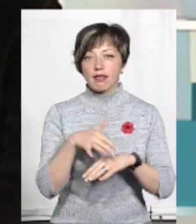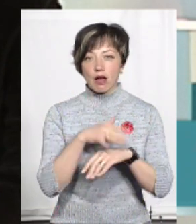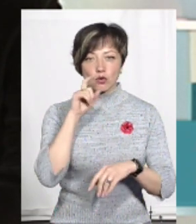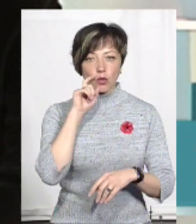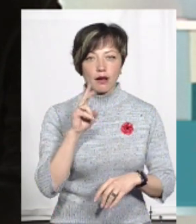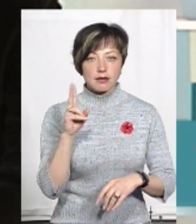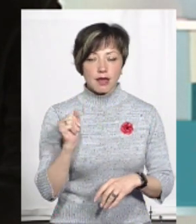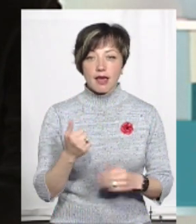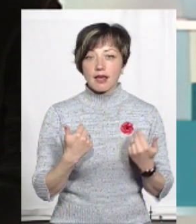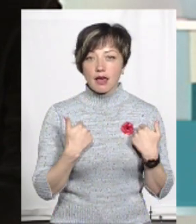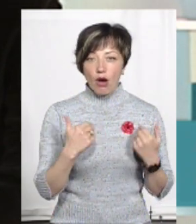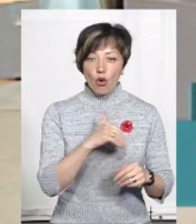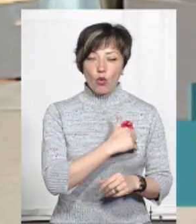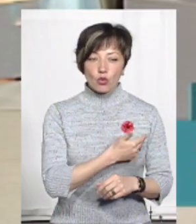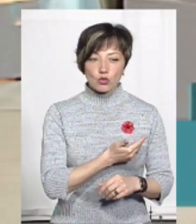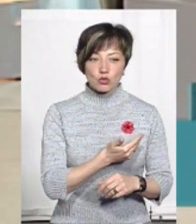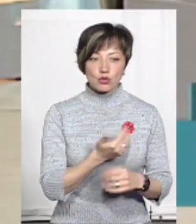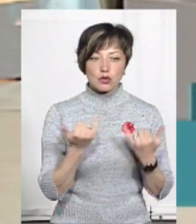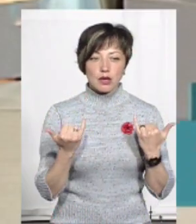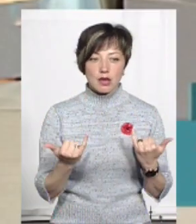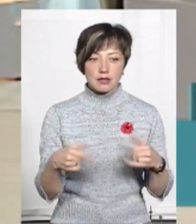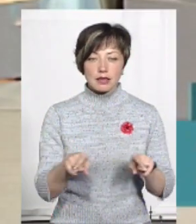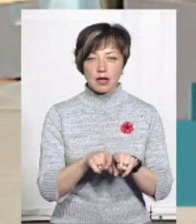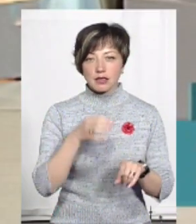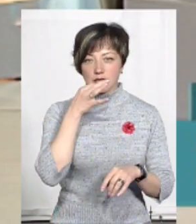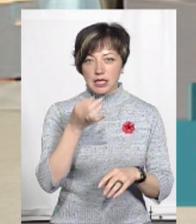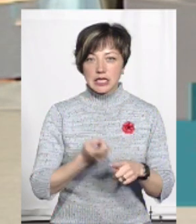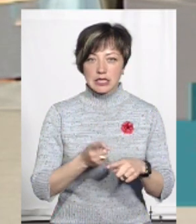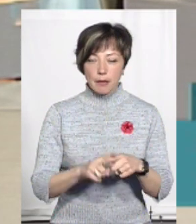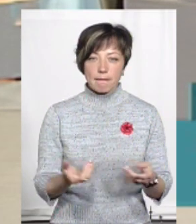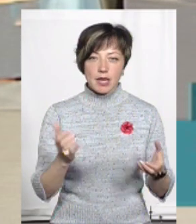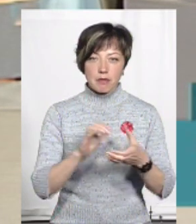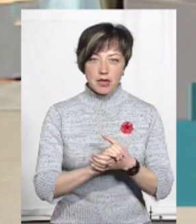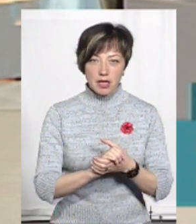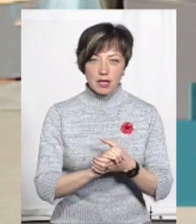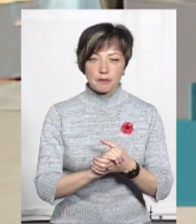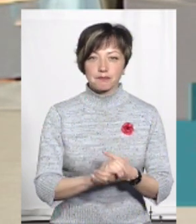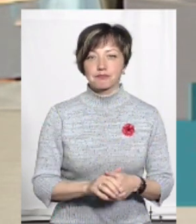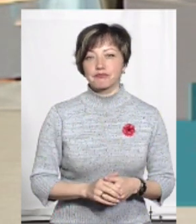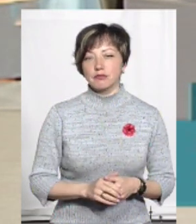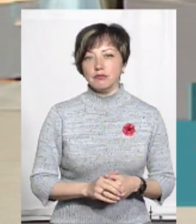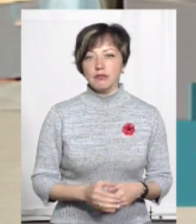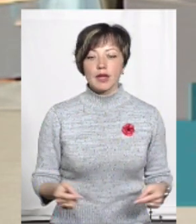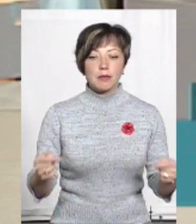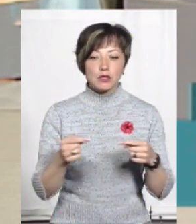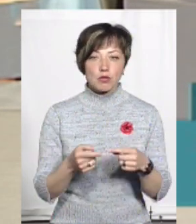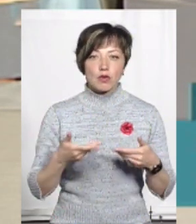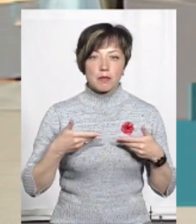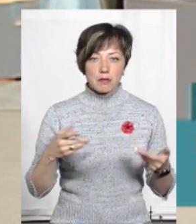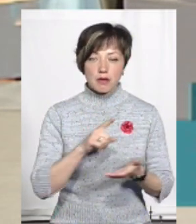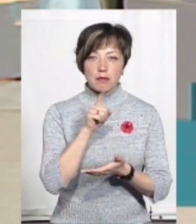українська. От я хочу наразі так сказати, що саме це примирення. Безумовно, що ми